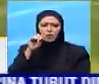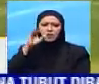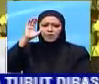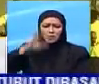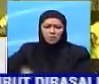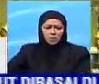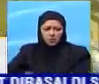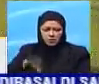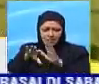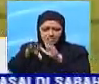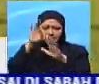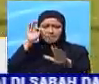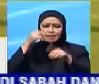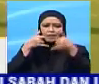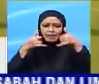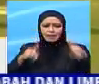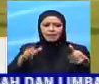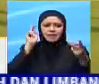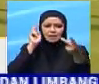sementara